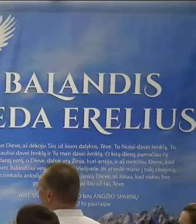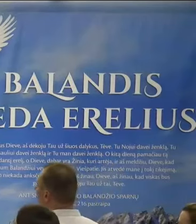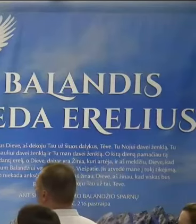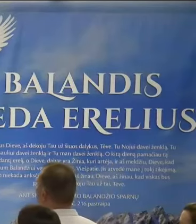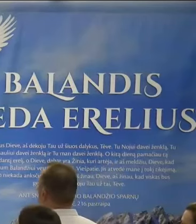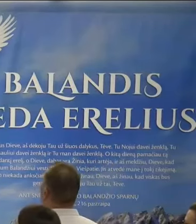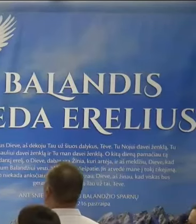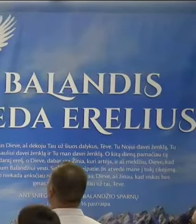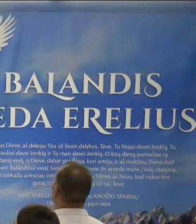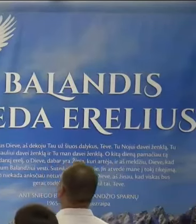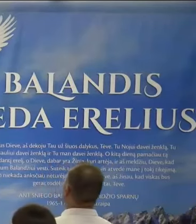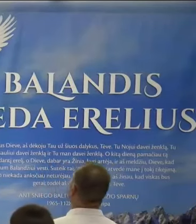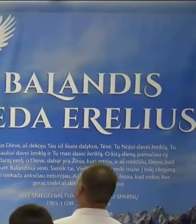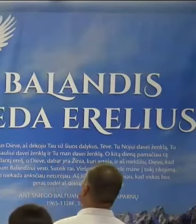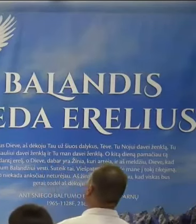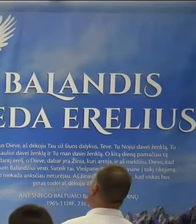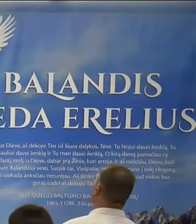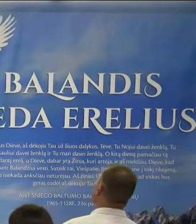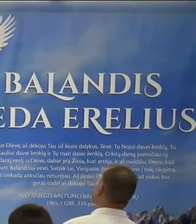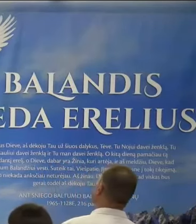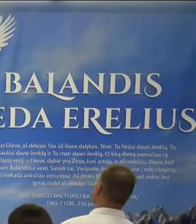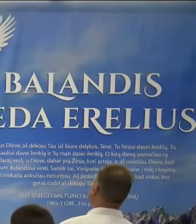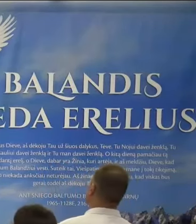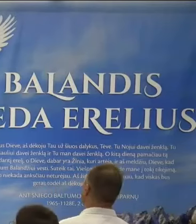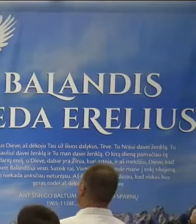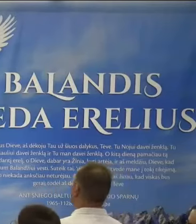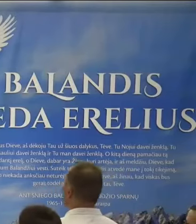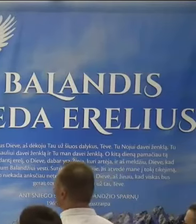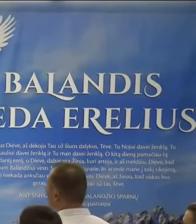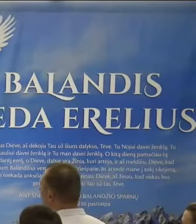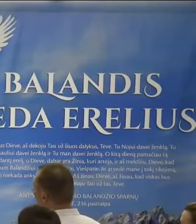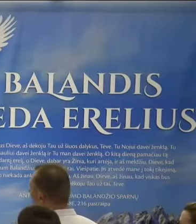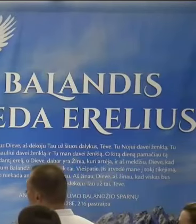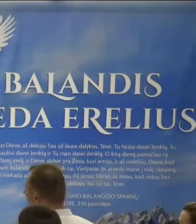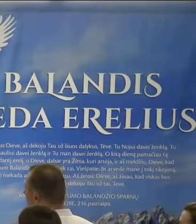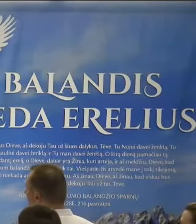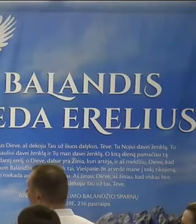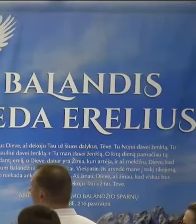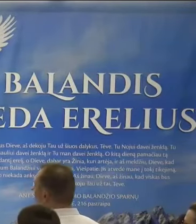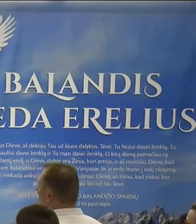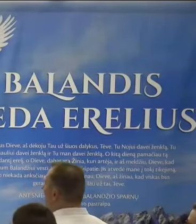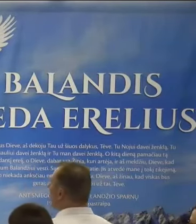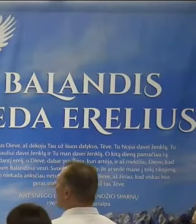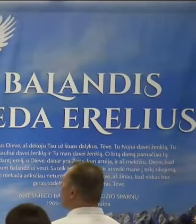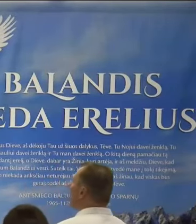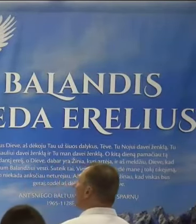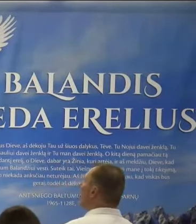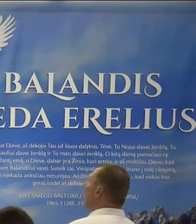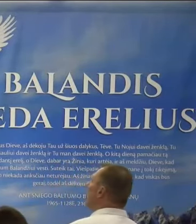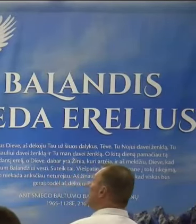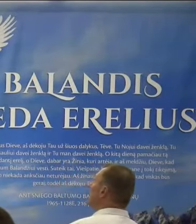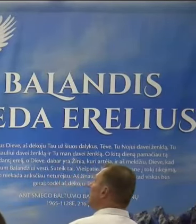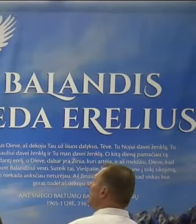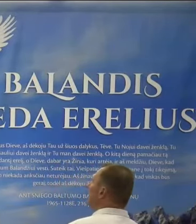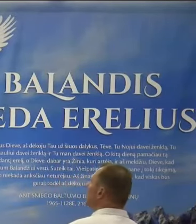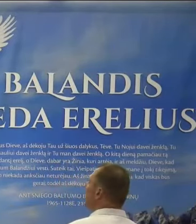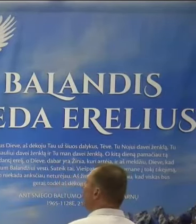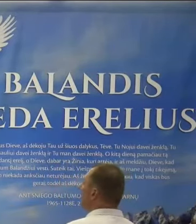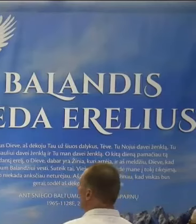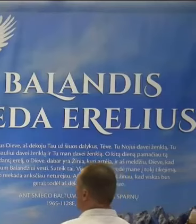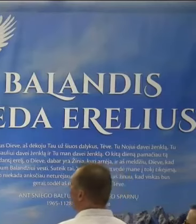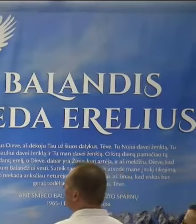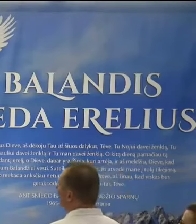ir bendrauju su jo visat maloningai. Jo malonė